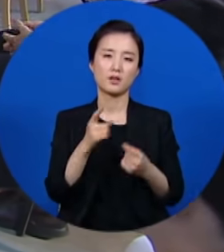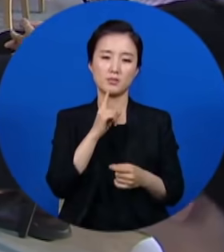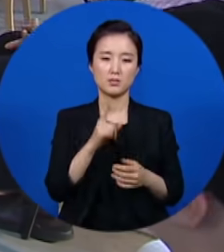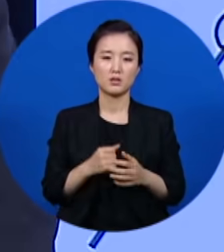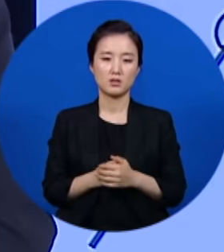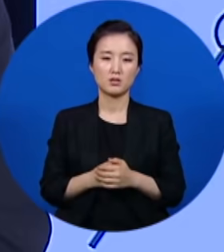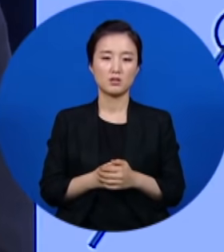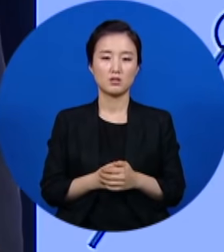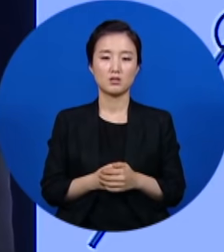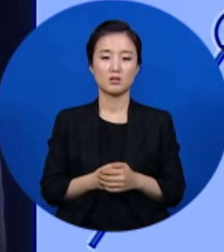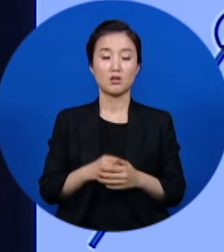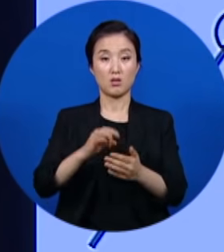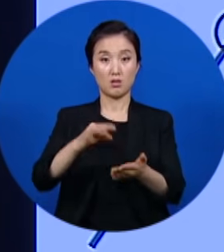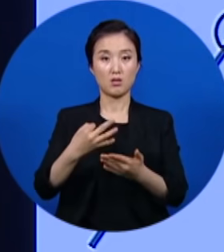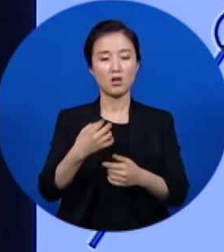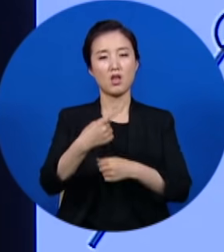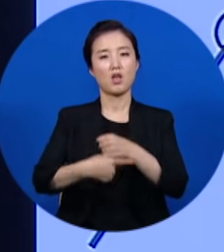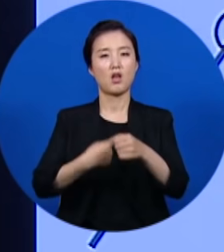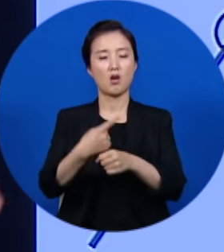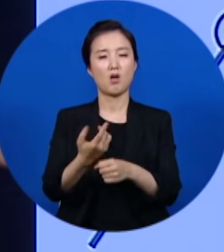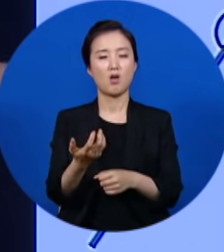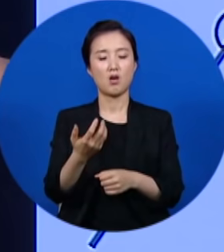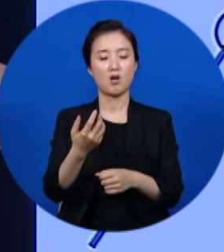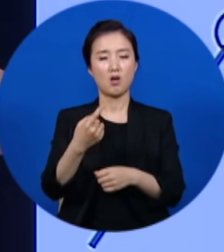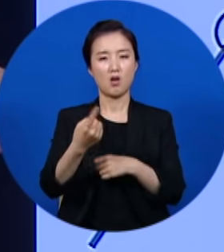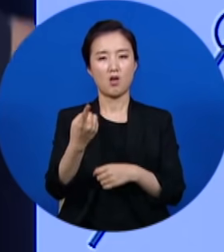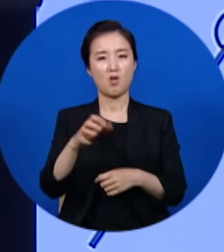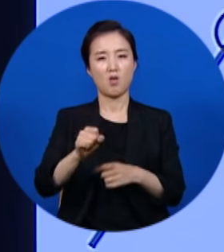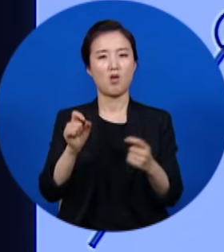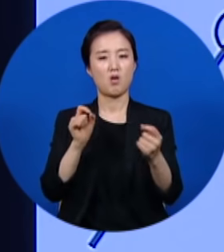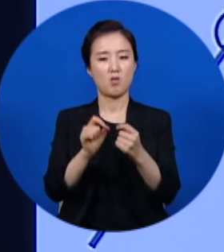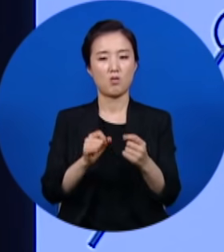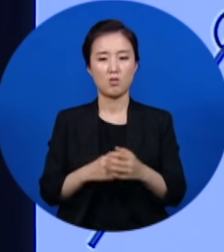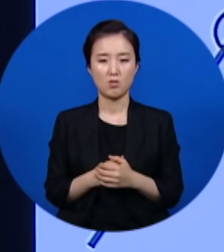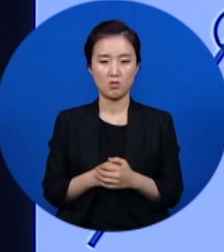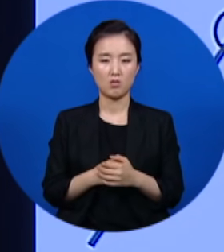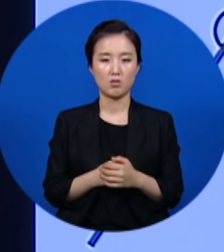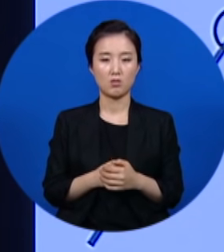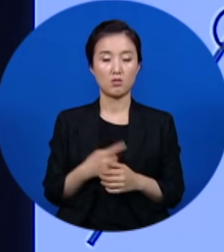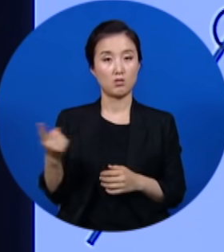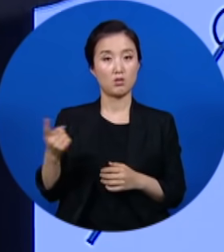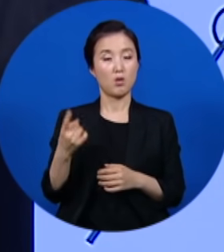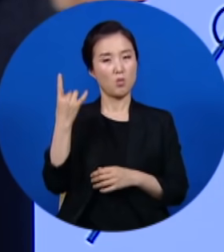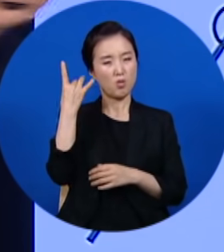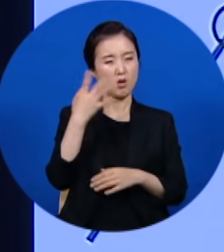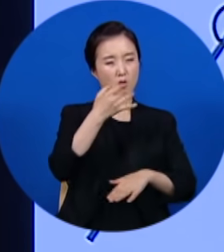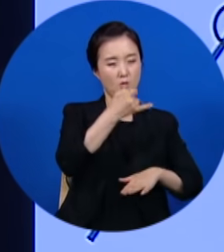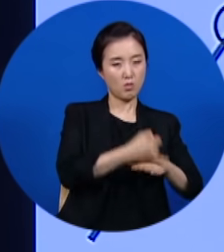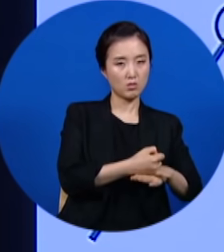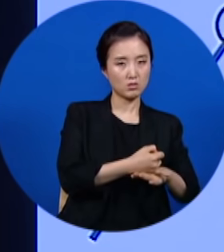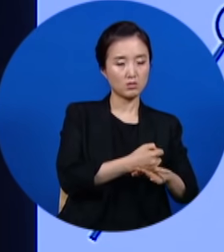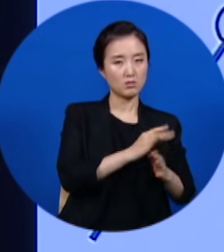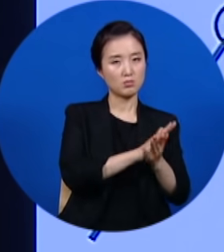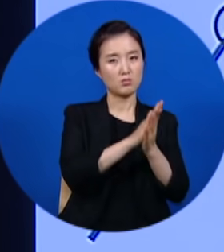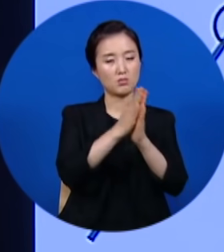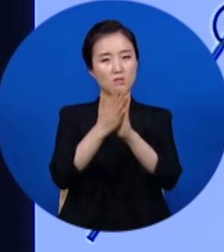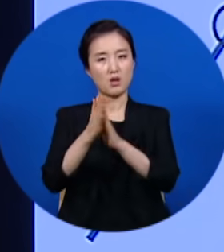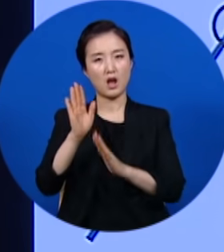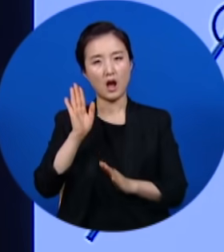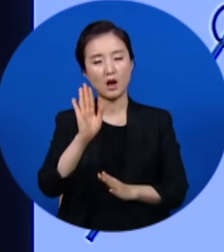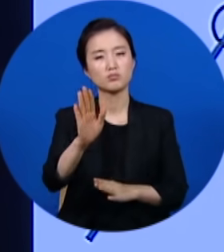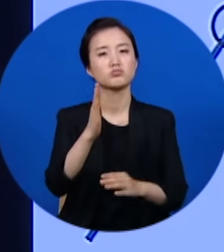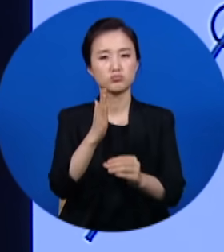연봉도 일어 가까워요 되는 요 여기 있는 줄 알았는데 있지만 있는지 모르겠어요 지금 세상에 이렇게 바꾸면 게 눈에